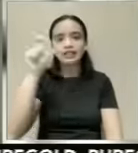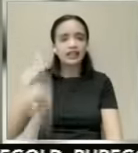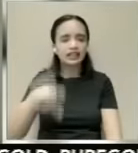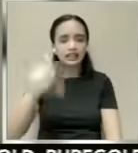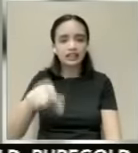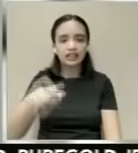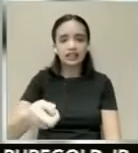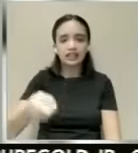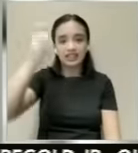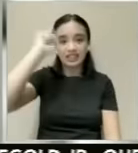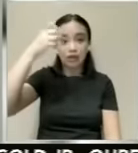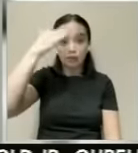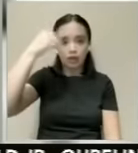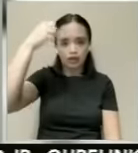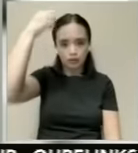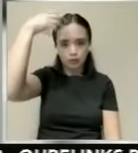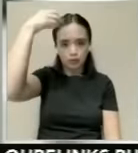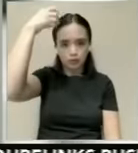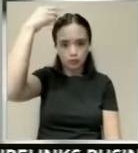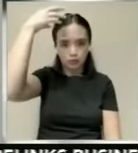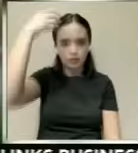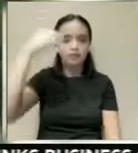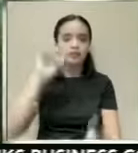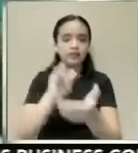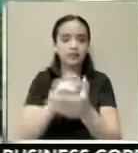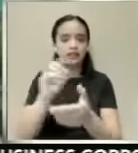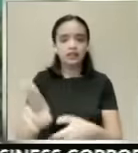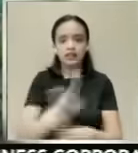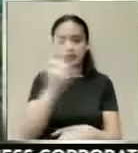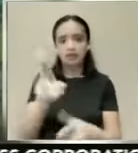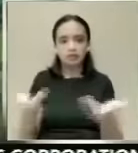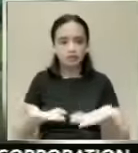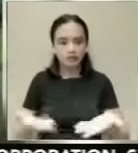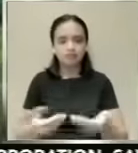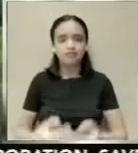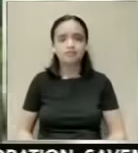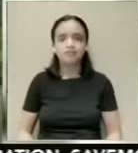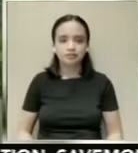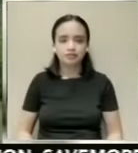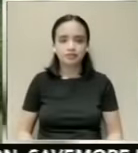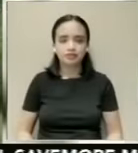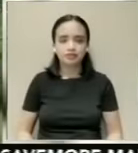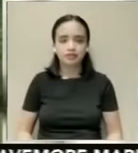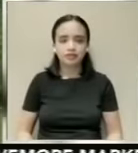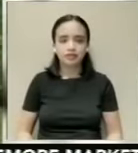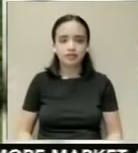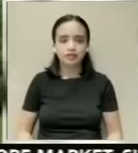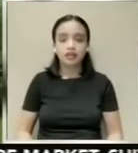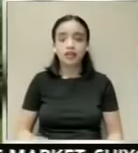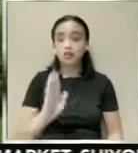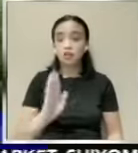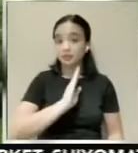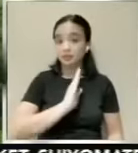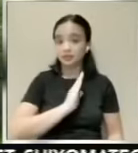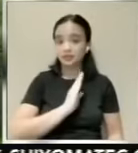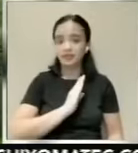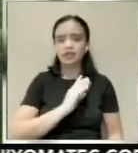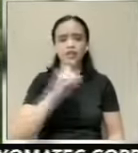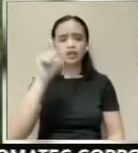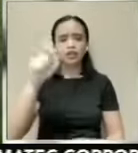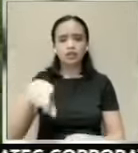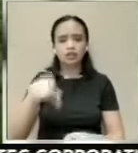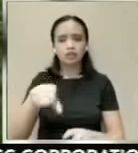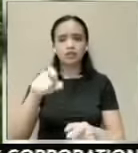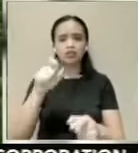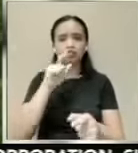shower room na po yung ginagamit nila rito. Bukod diyan, ang mababait at karapatdapat daw na Inm